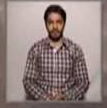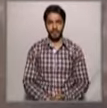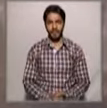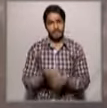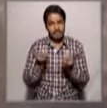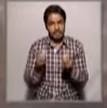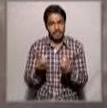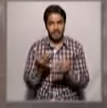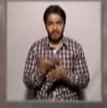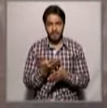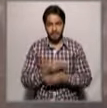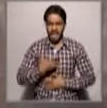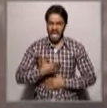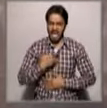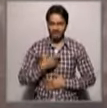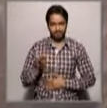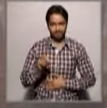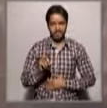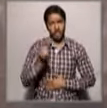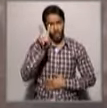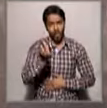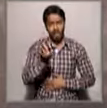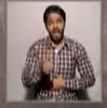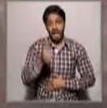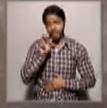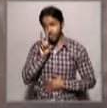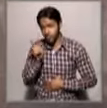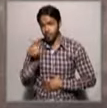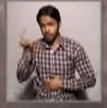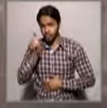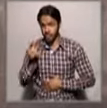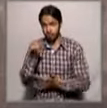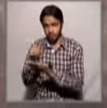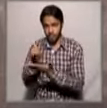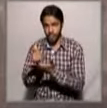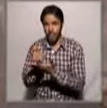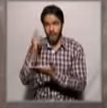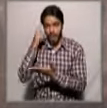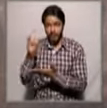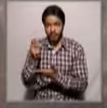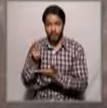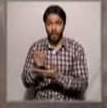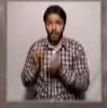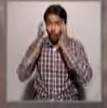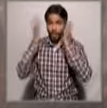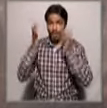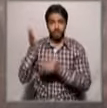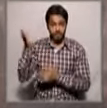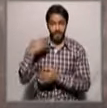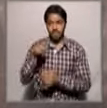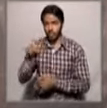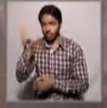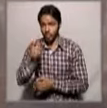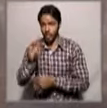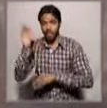ما وصلناش المقام ده عشان نتكلم فيه. يا رب. لكن نرجع إلى أهل التخصص وأهل الفن في هذه المسألة ونسألهم، ربما يرد ولم نعرفه. نعم.